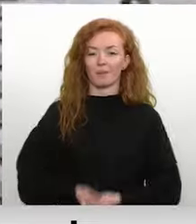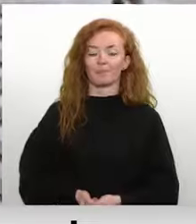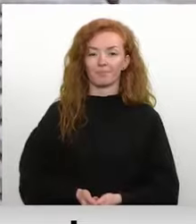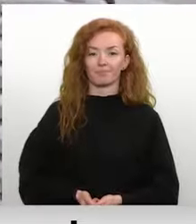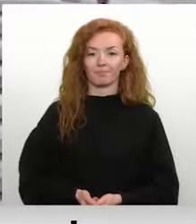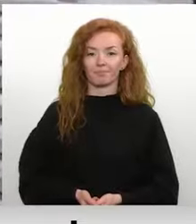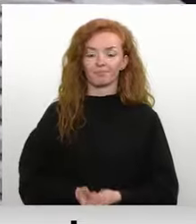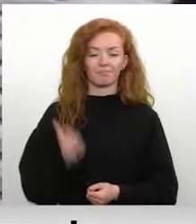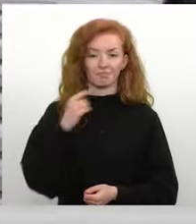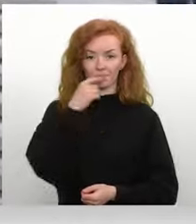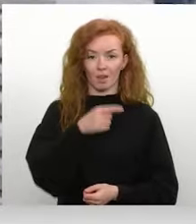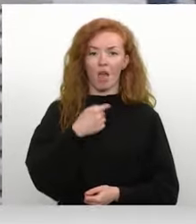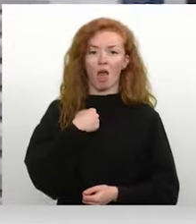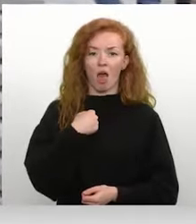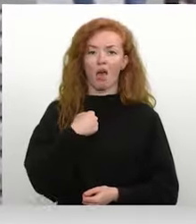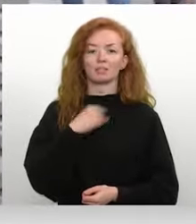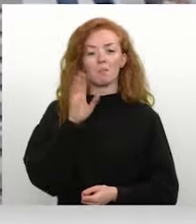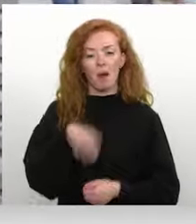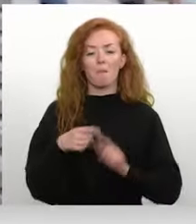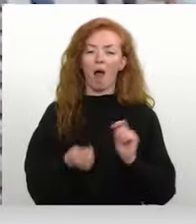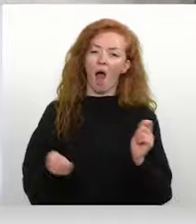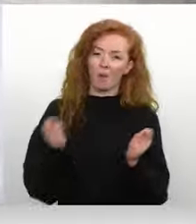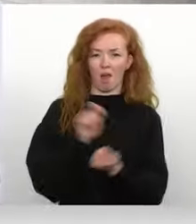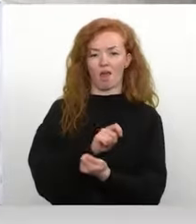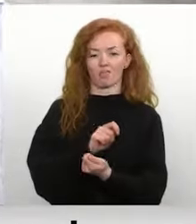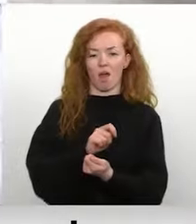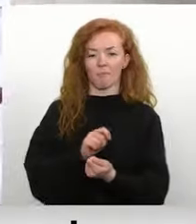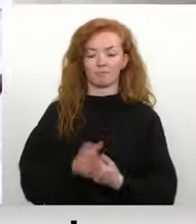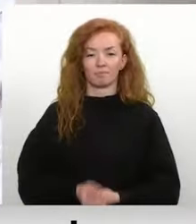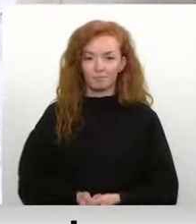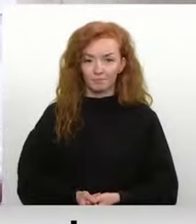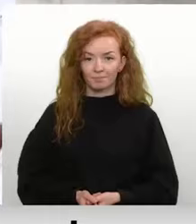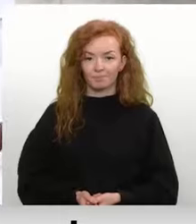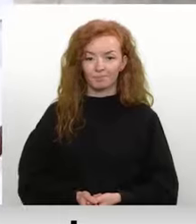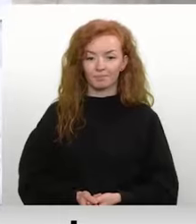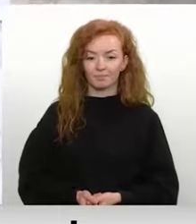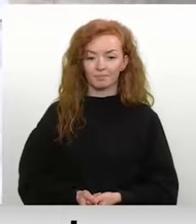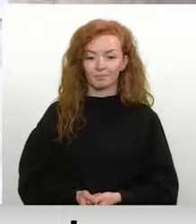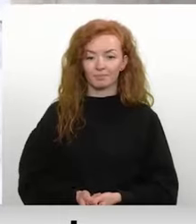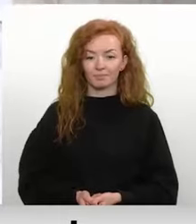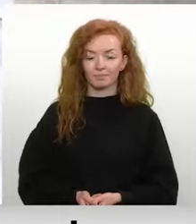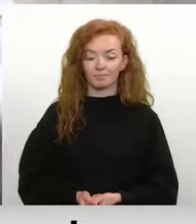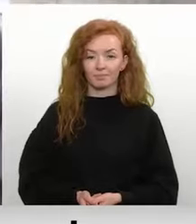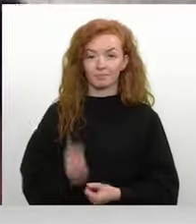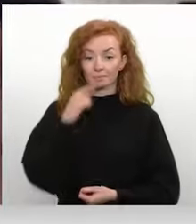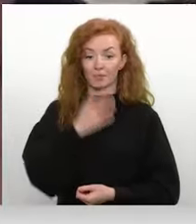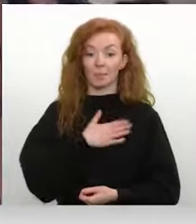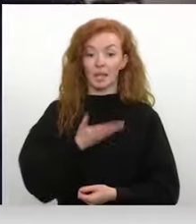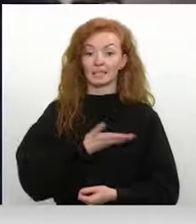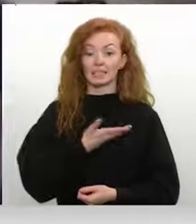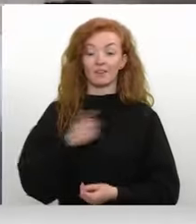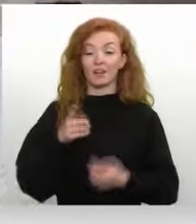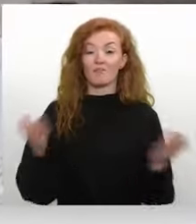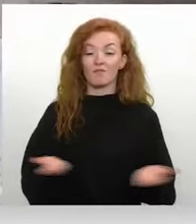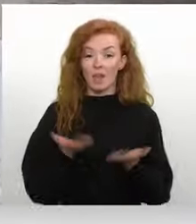Par Donaldu Tusku es esmu par pārmaiņu vēju. I have a easy life. Mana dzīve ir viegla, tad, ja